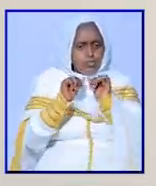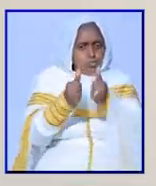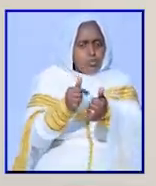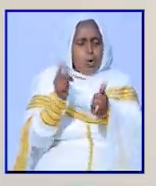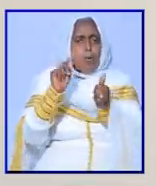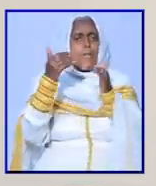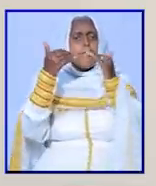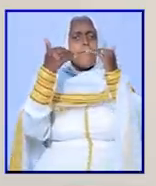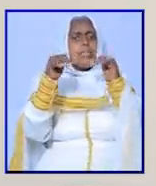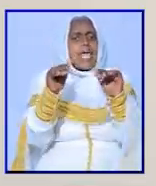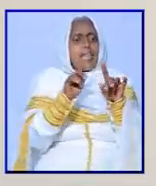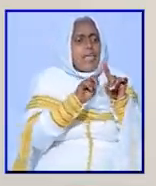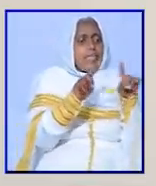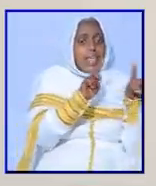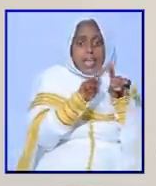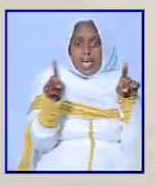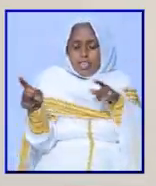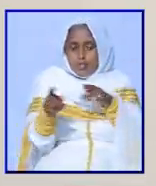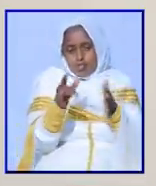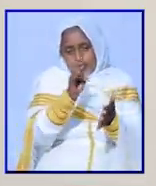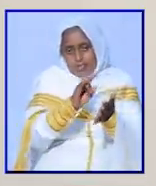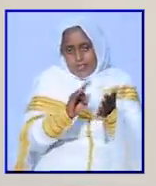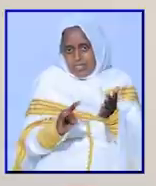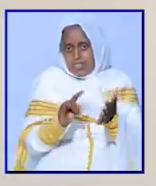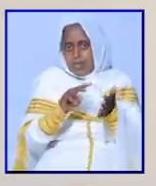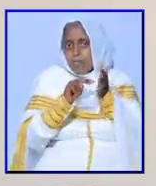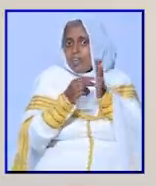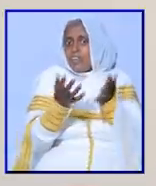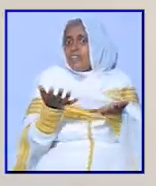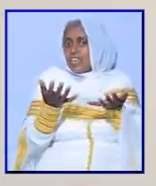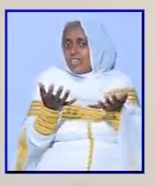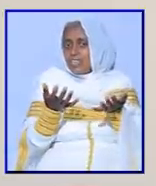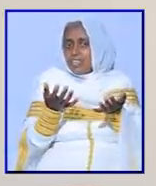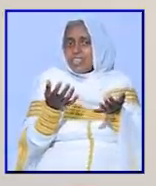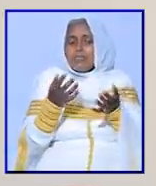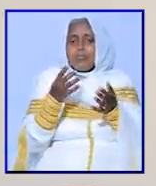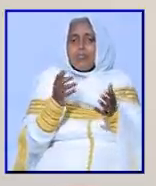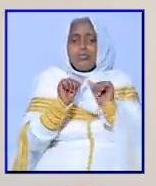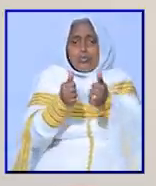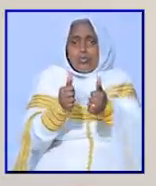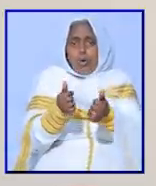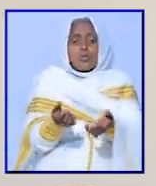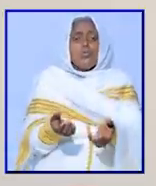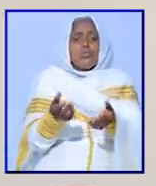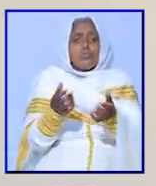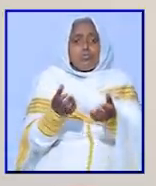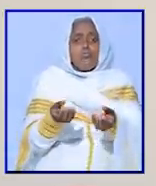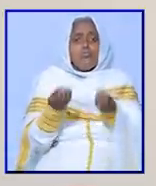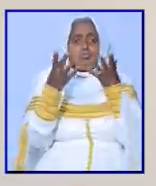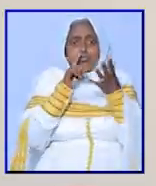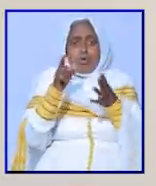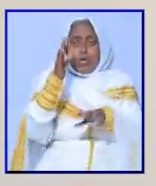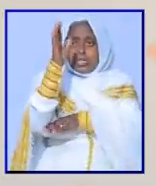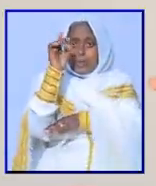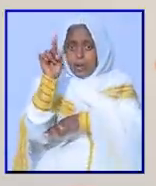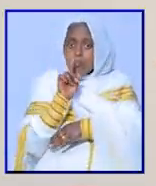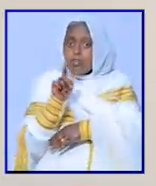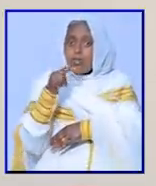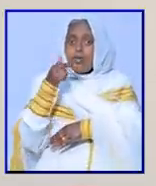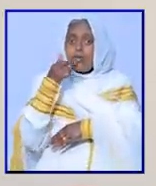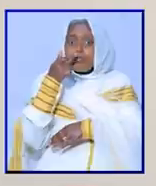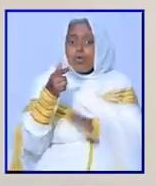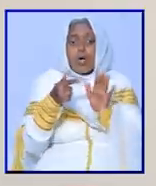ይልና እንደው ስጦታ ምን ያህል ደግሞ የተለያየ እንደሆነ ዘርዘር ማድረግ ፈለ። በጥቅሉ ስጦታ ብዙ ነው እግዚአብሔር አንድ